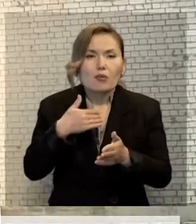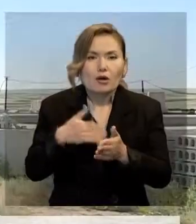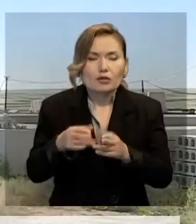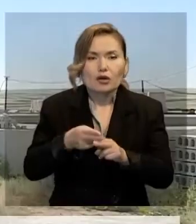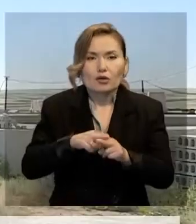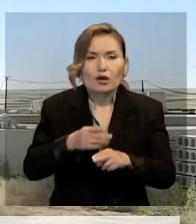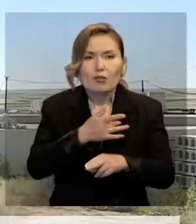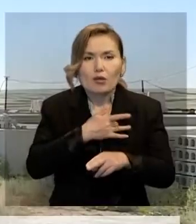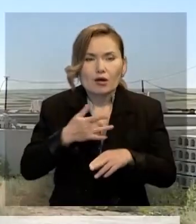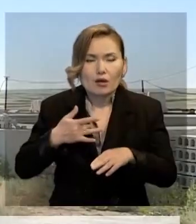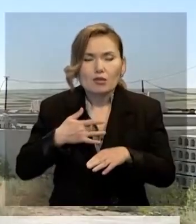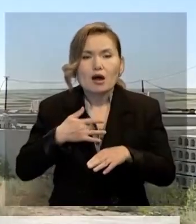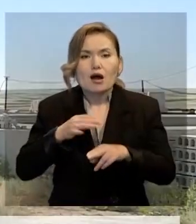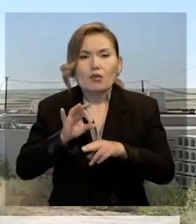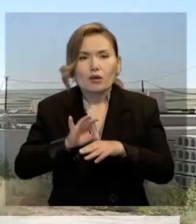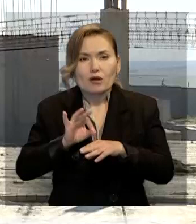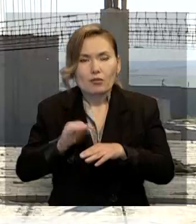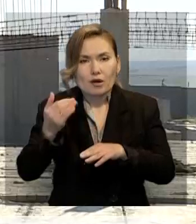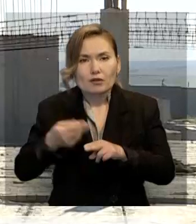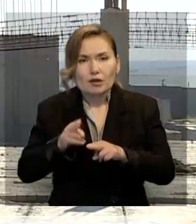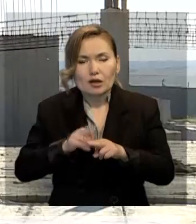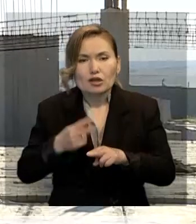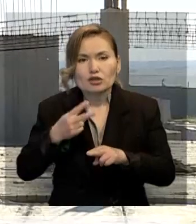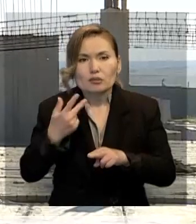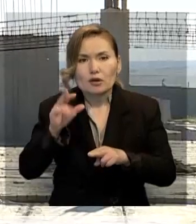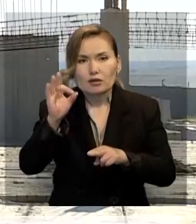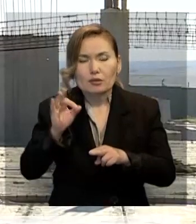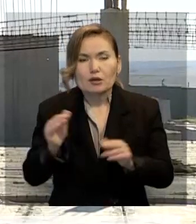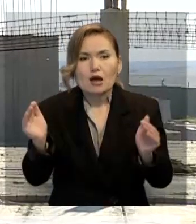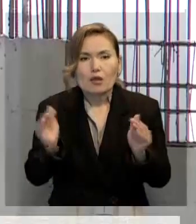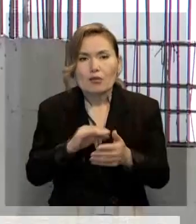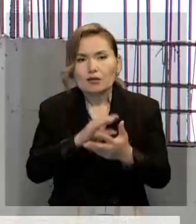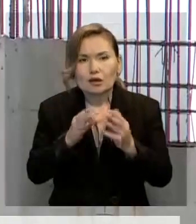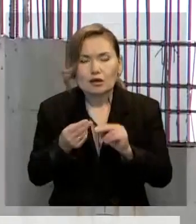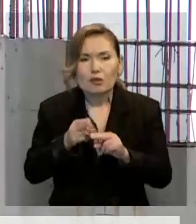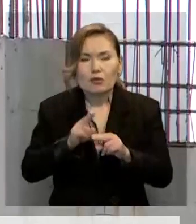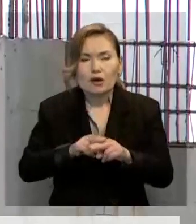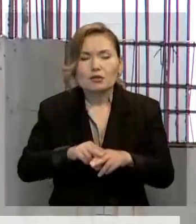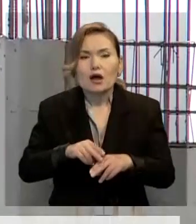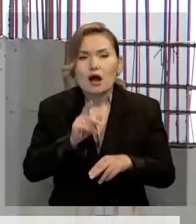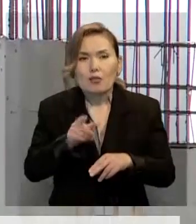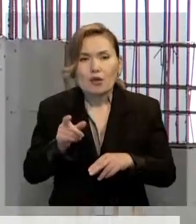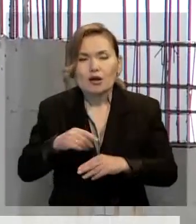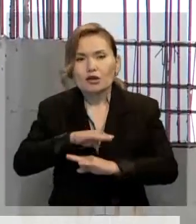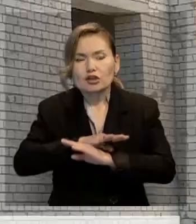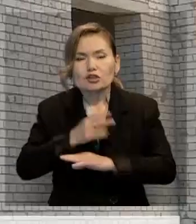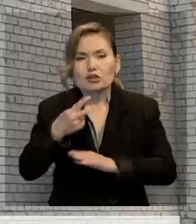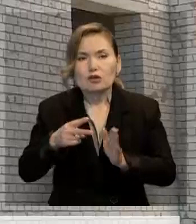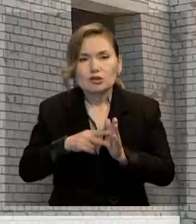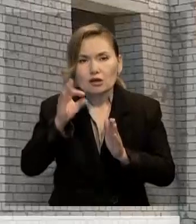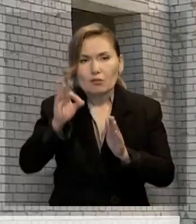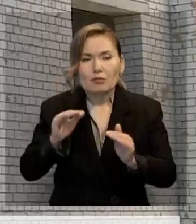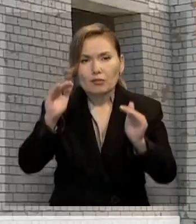Себебі бұл дерттің өңірдегі жұқтыру көрсеткіші 23%-ке азайса, науқастардың көз жұмуы 27%-ке